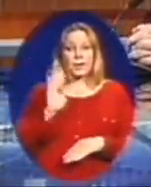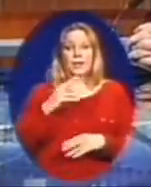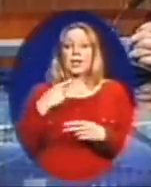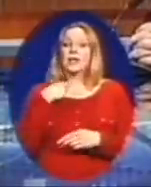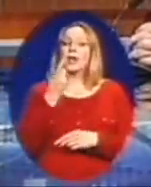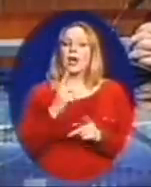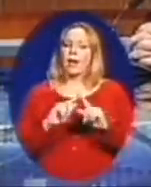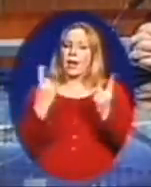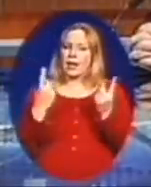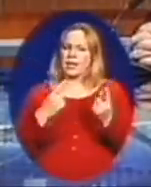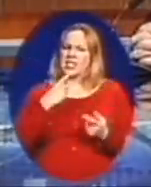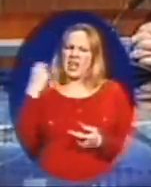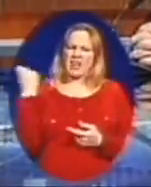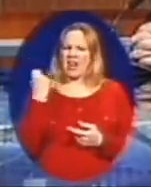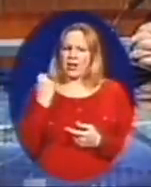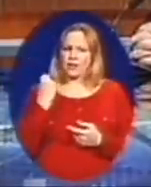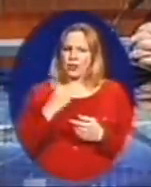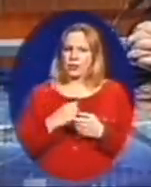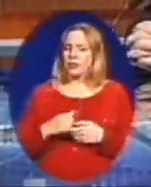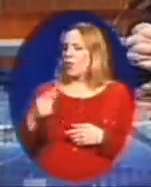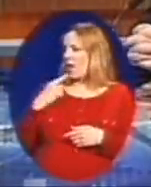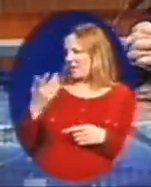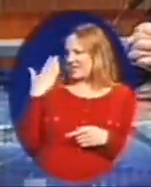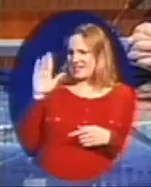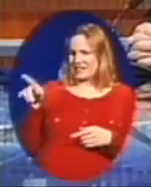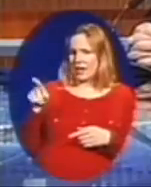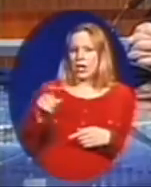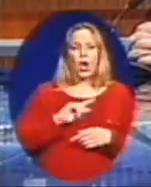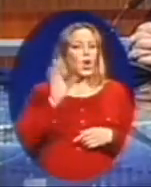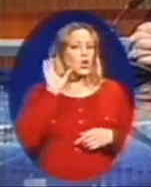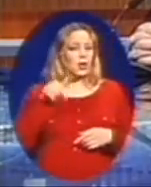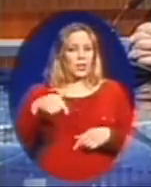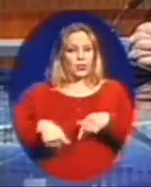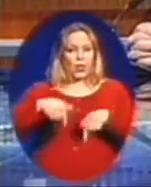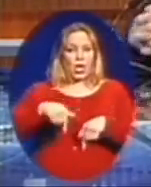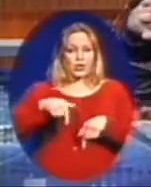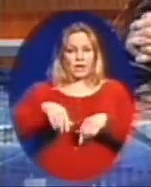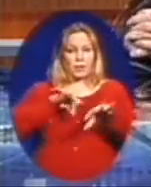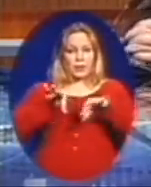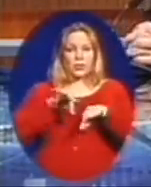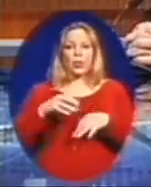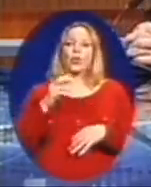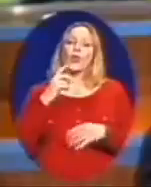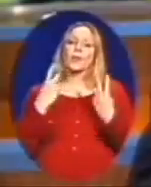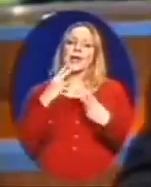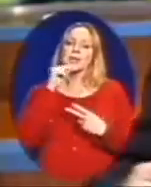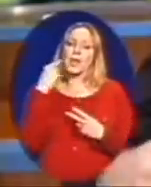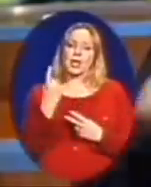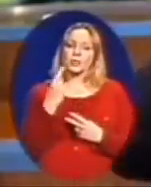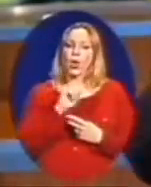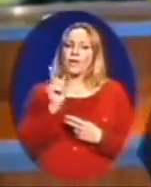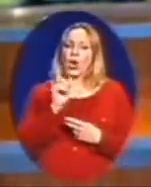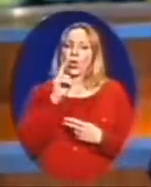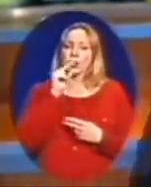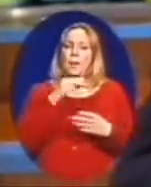שלו היו אחרות, חריפות הרבה יותר. אנחנו לא שמענו את זה בהתמודדות הזו. הוא בעיקר דיבר על עצמו, אבל הוא לא